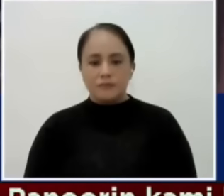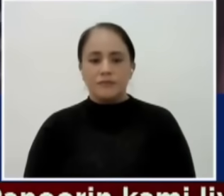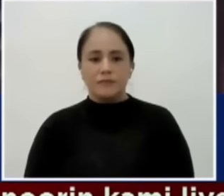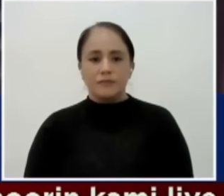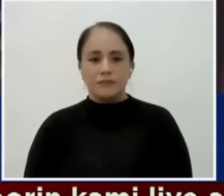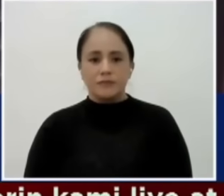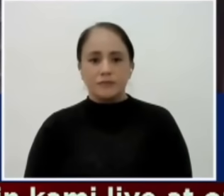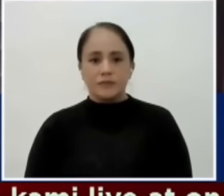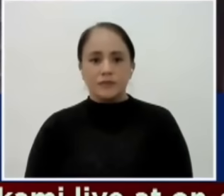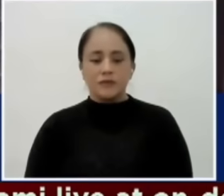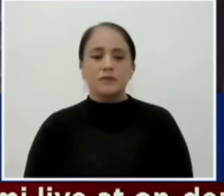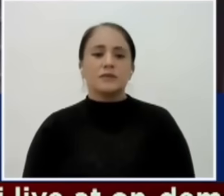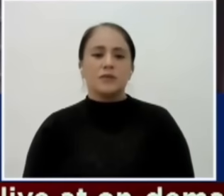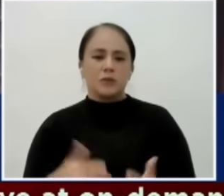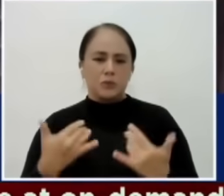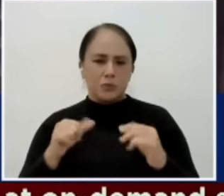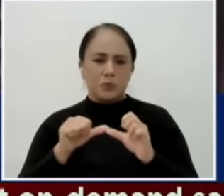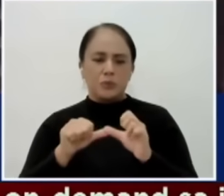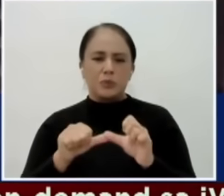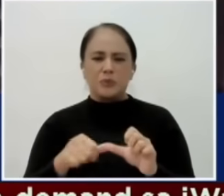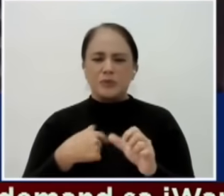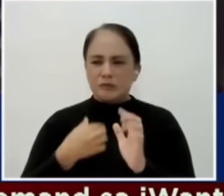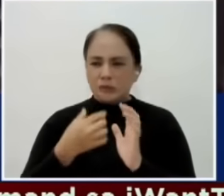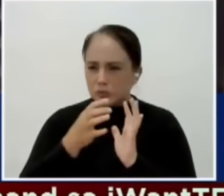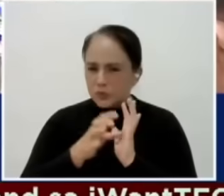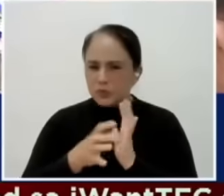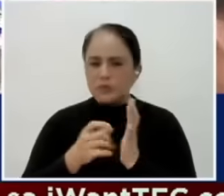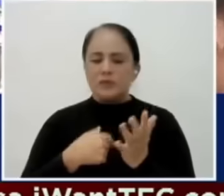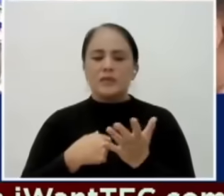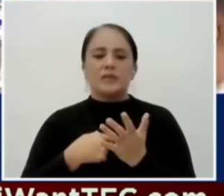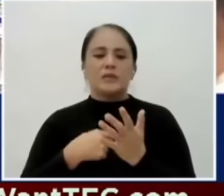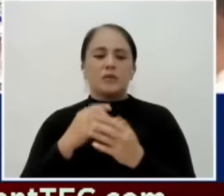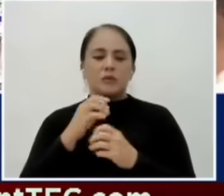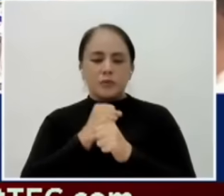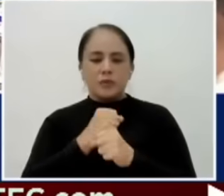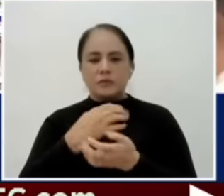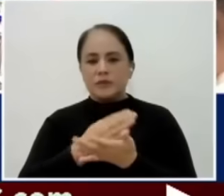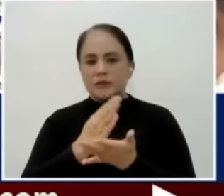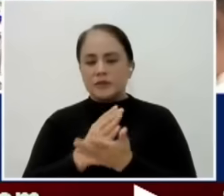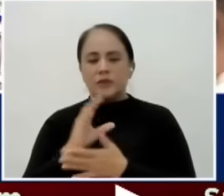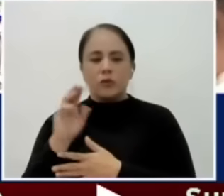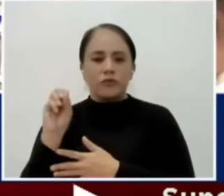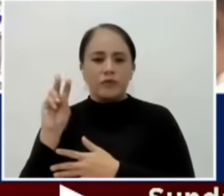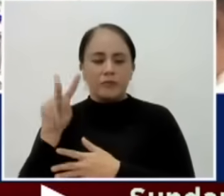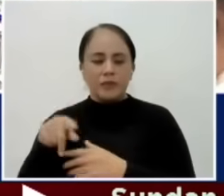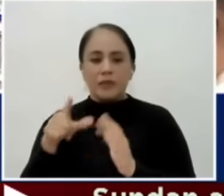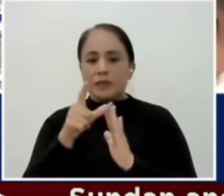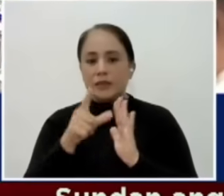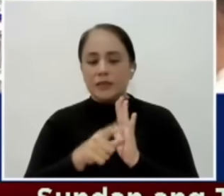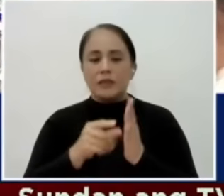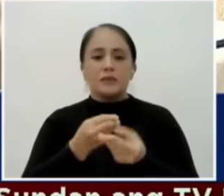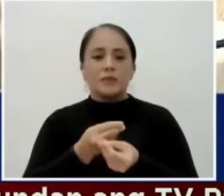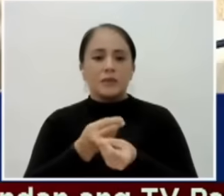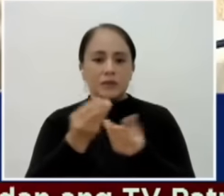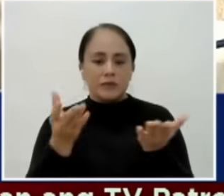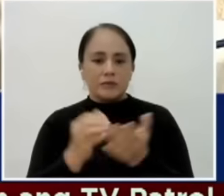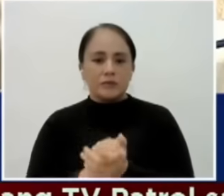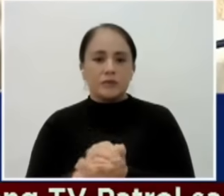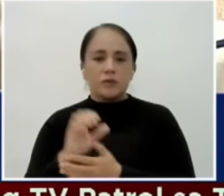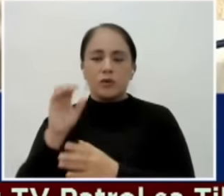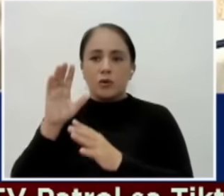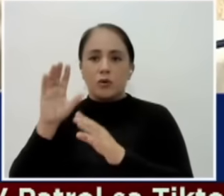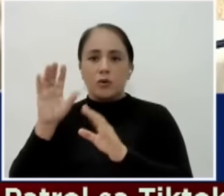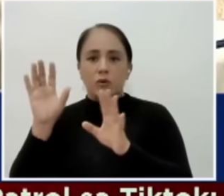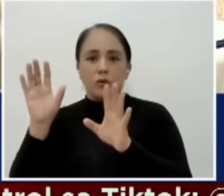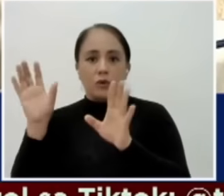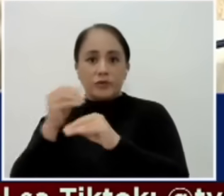Sa kabila ng patuloy na pagbatiko sa confidential fund ng OVP, nilinaw ng COA na legal ang pagbigay ng Office of the President ng confidential